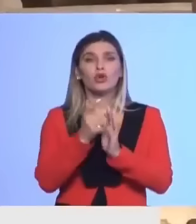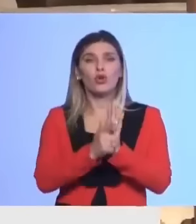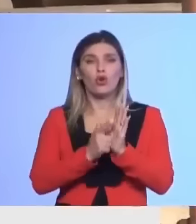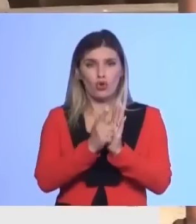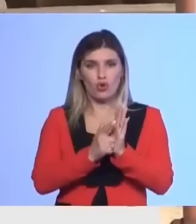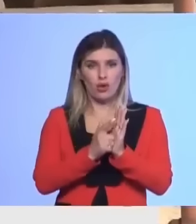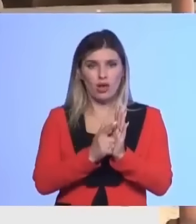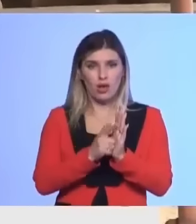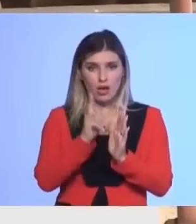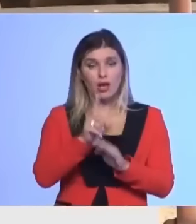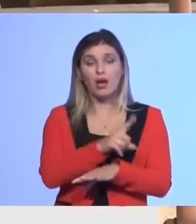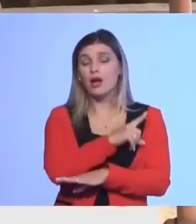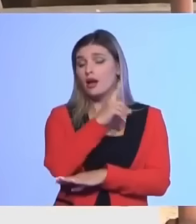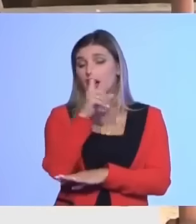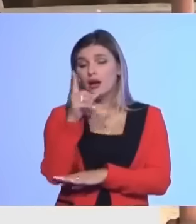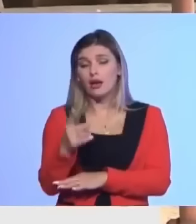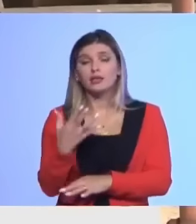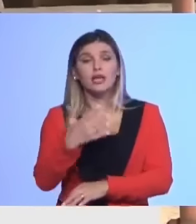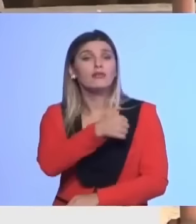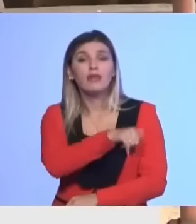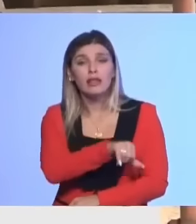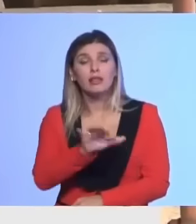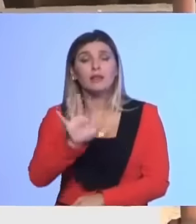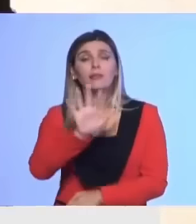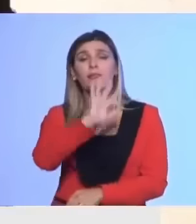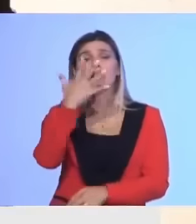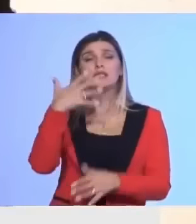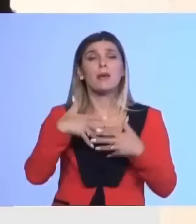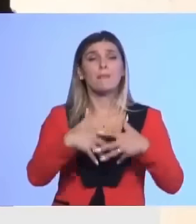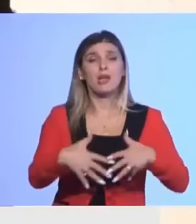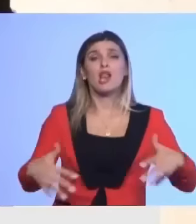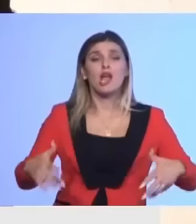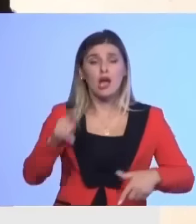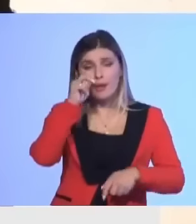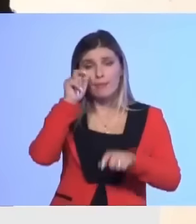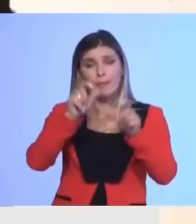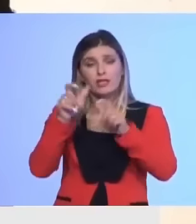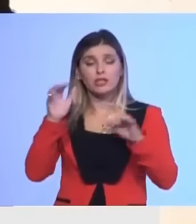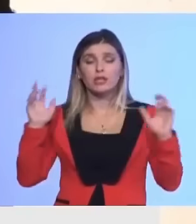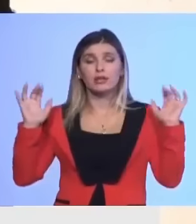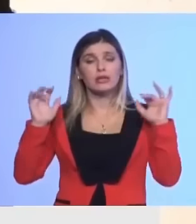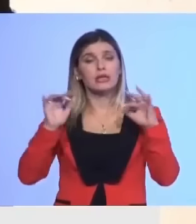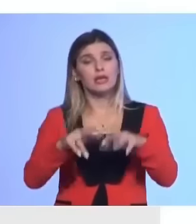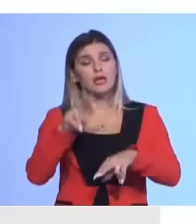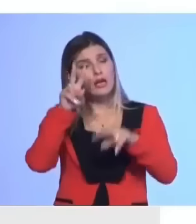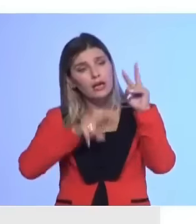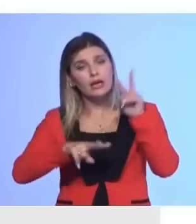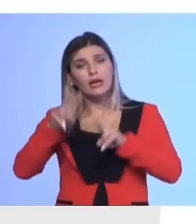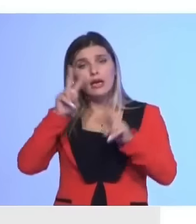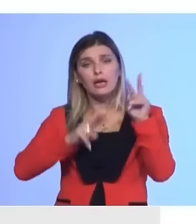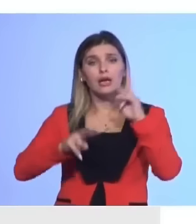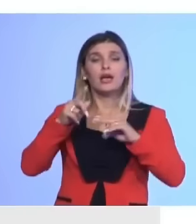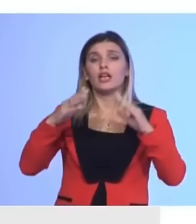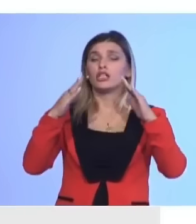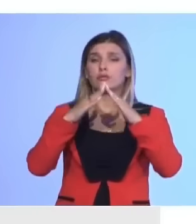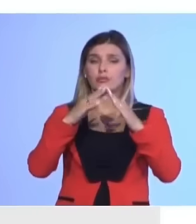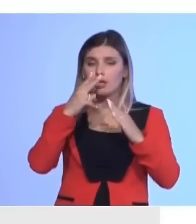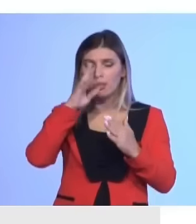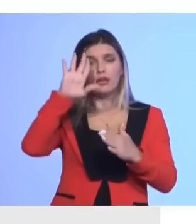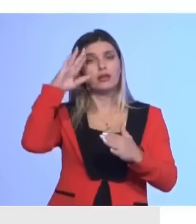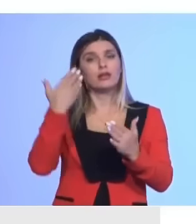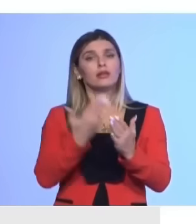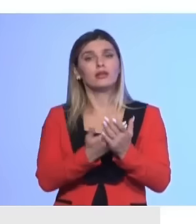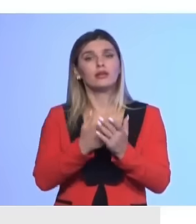këto vite, në përto kanë kaluar mbi 15 milion vizitor nga e gjithë bota, të cilet panë me sytë tyre dëshmin e fortë